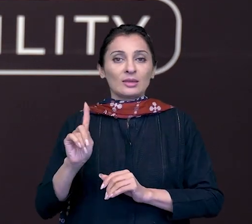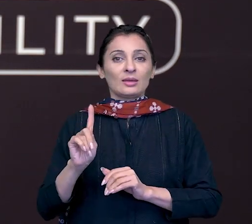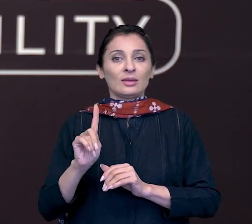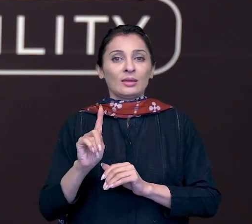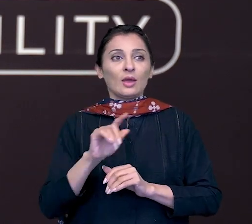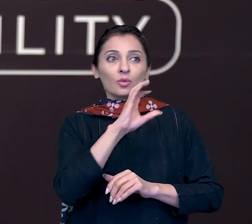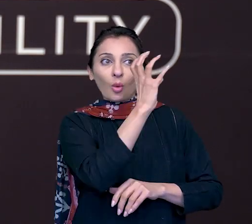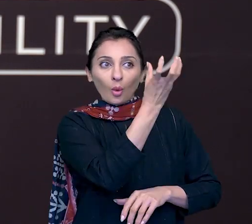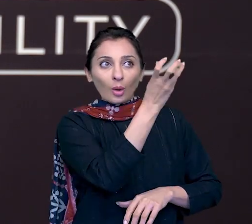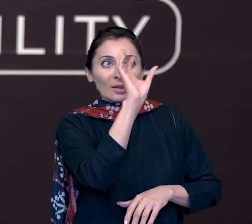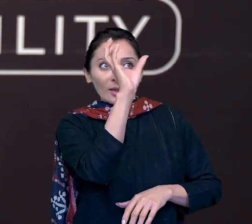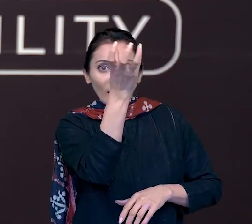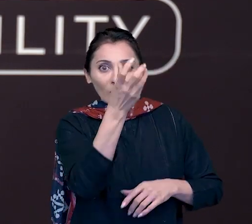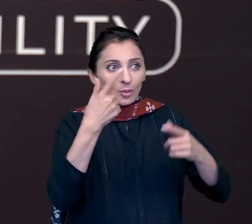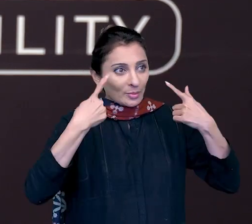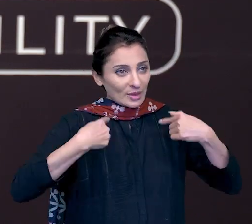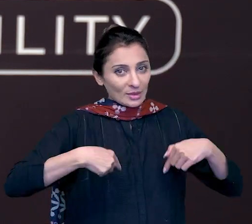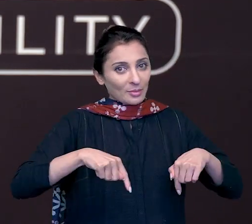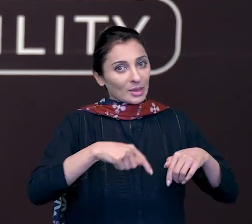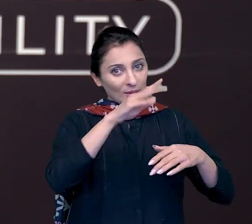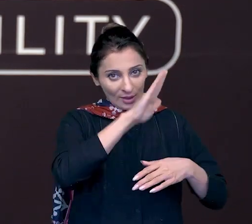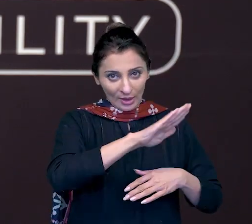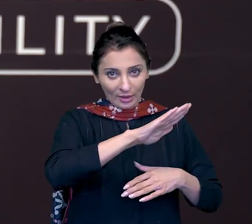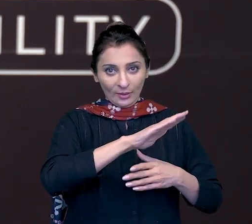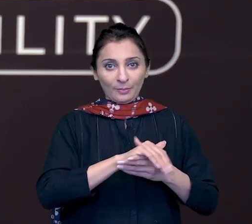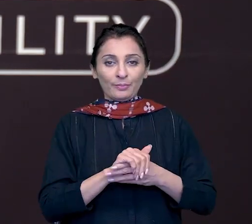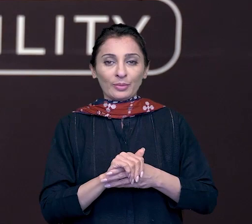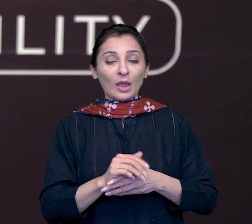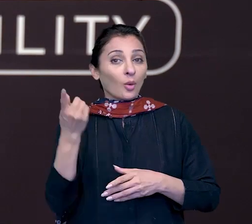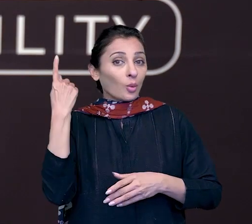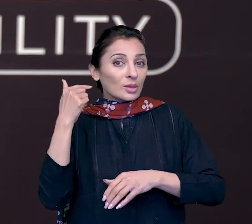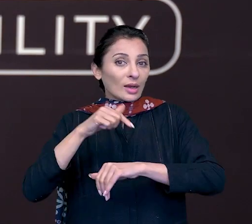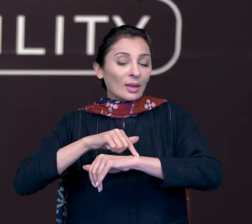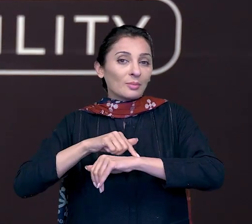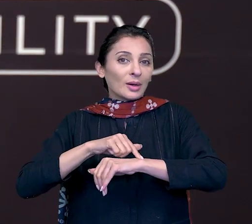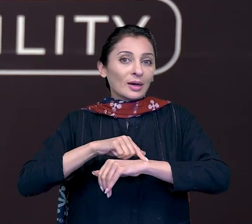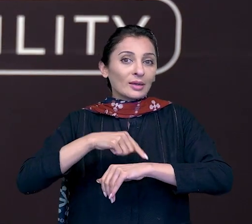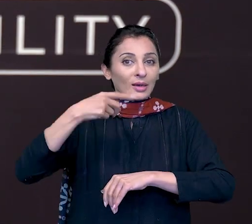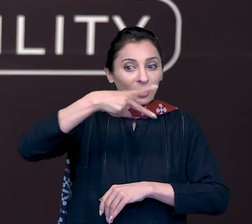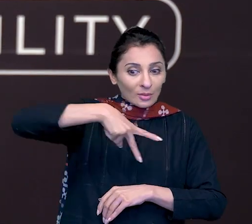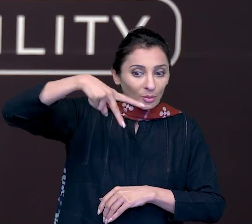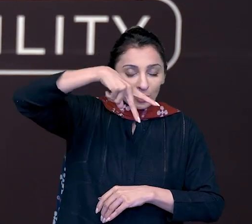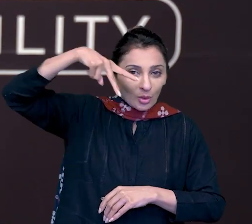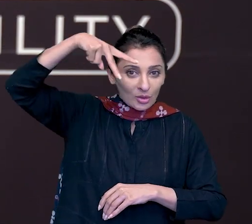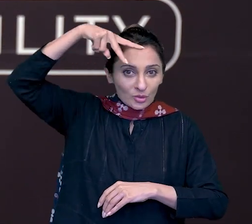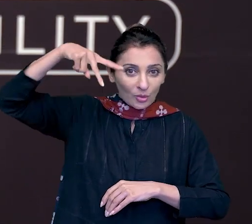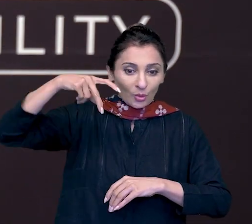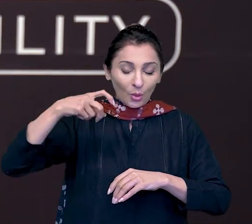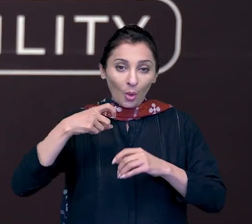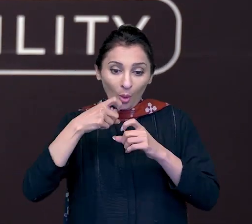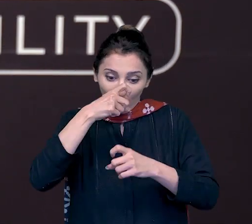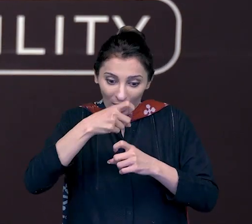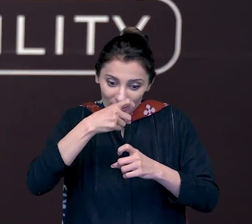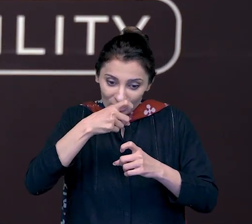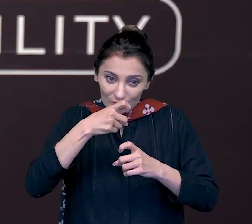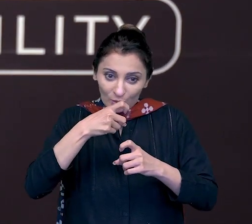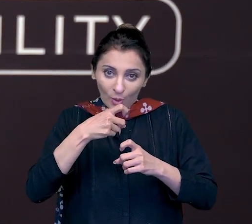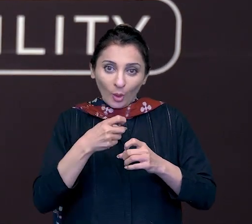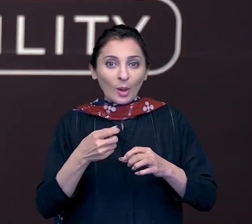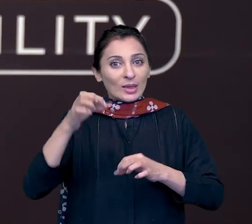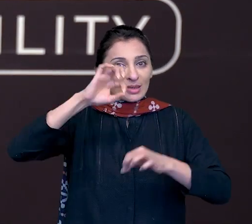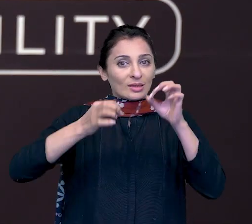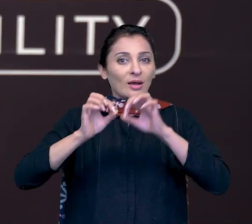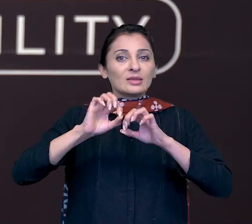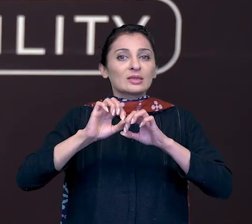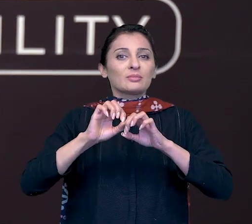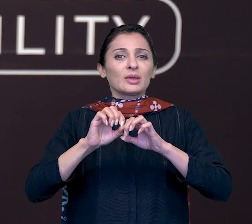ये वो टाइम था जब एस्ट्रोबायोलॉजी को साइंस कम्युनिटी ने सीरियसली लेना शुरू किया। अब बहुत से ऐसे प्रोजेक्ट्स हैं, ऐसे इंस्टीट्यूट्स